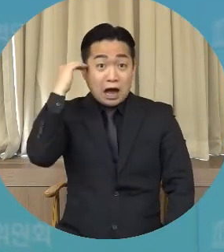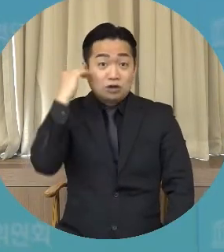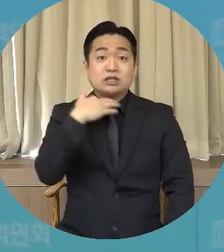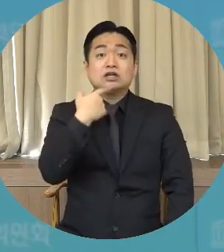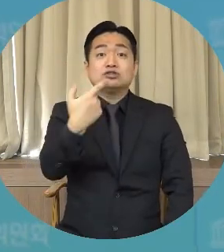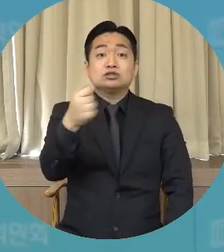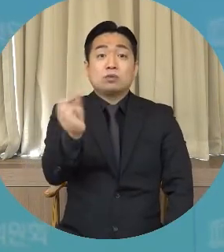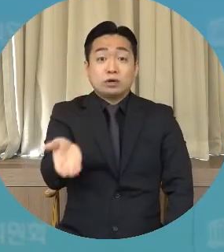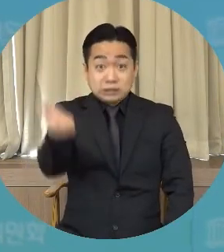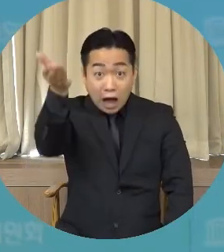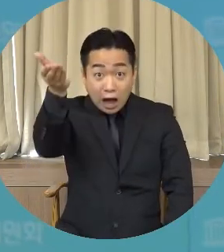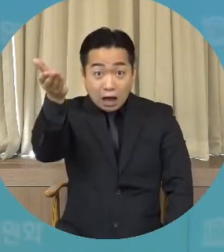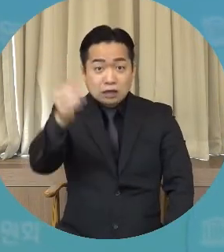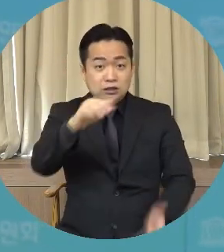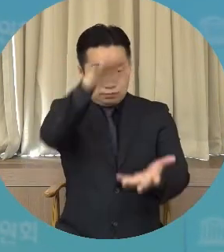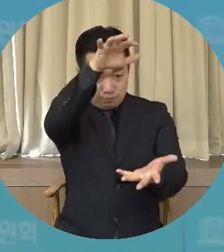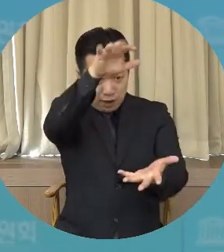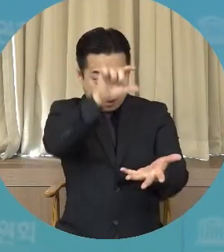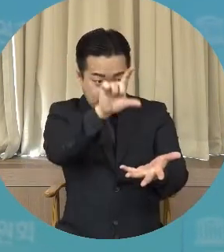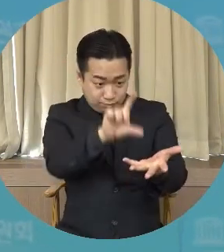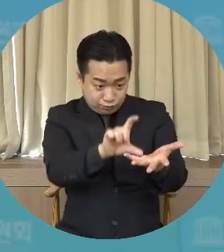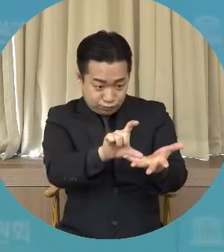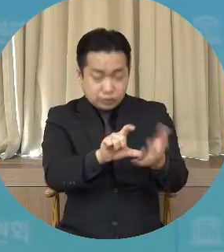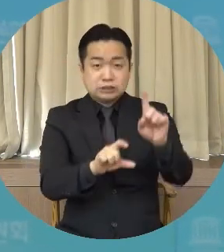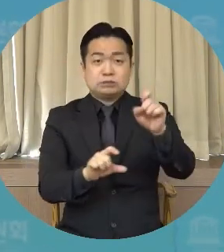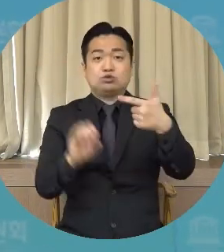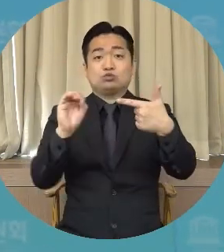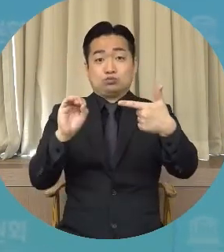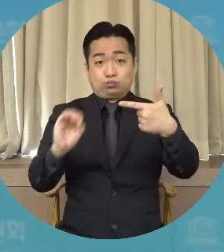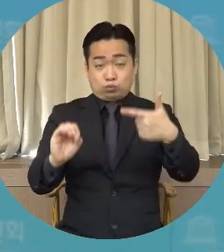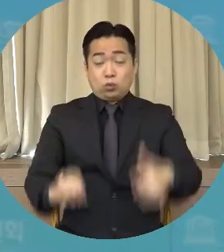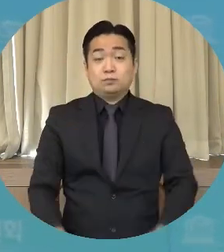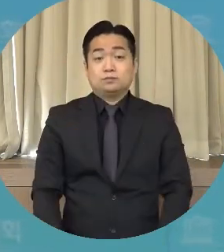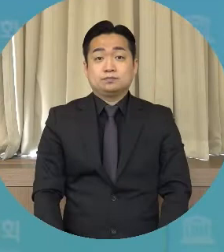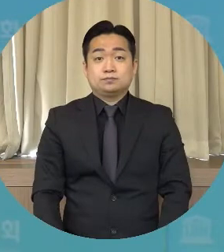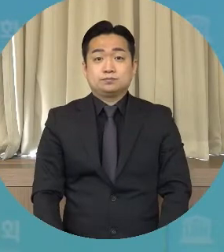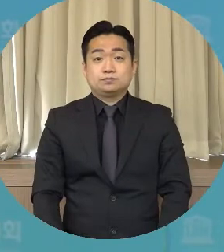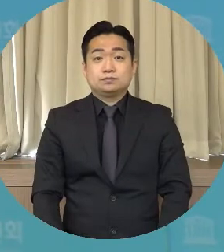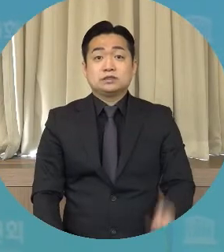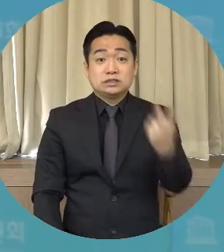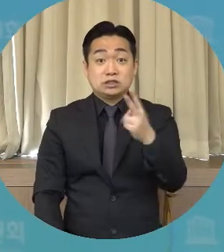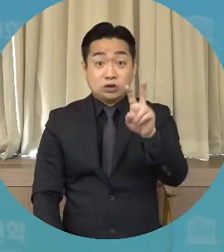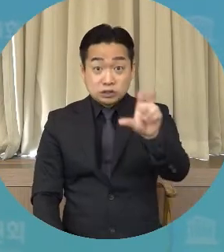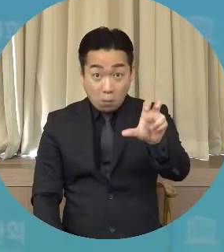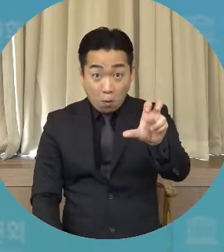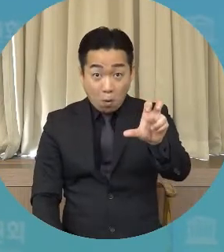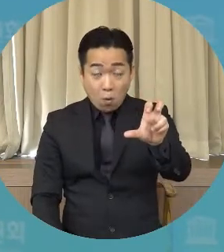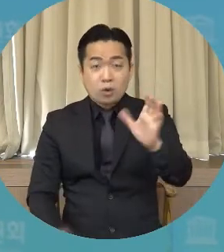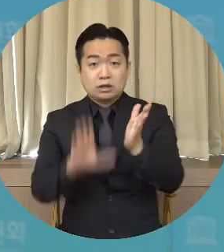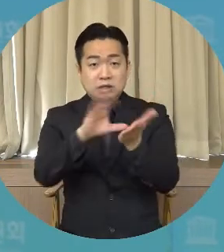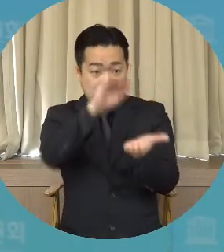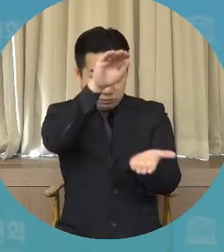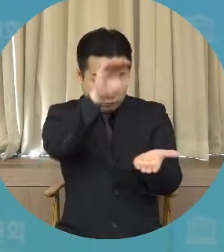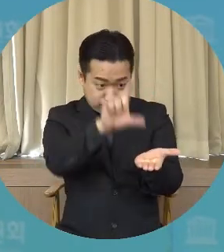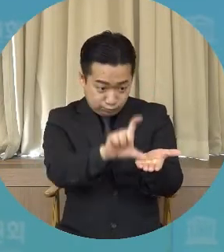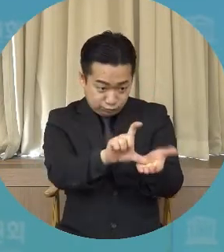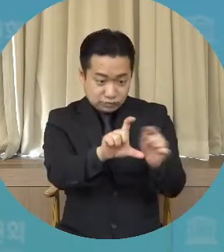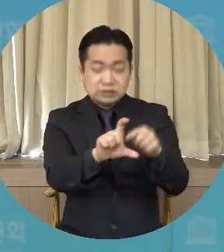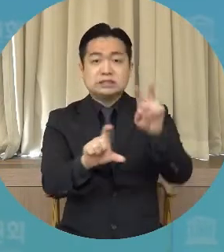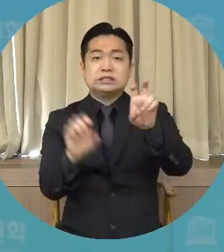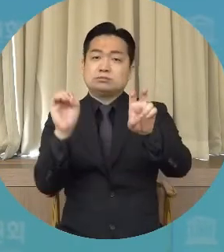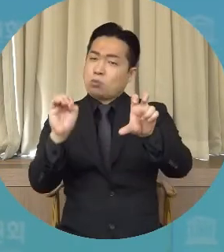인구는 전체 인구의 약 16%를 차지하고 있으며 25년에는 20%를 상회할 것으로 전망되고